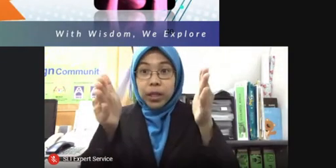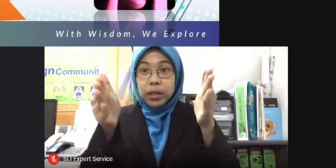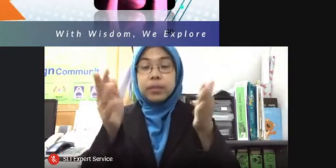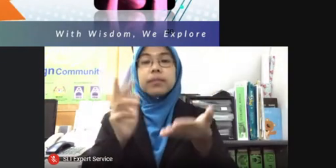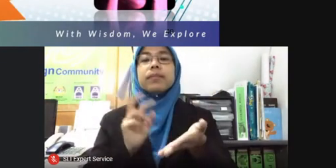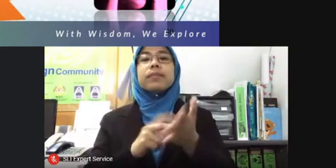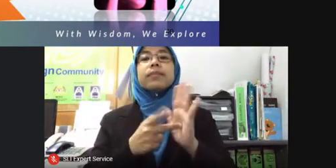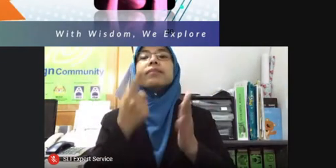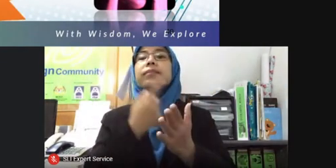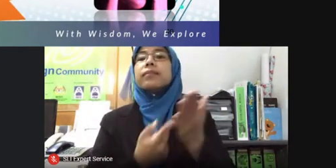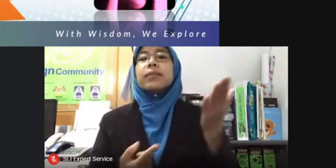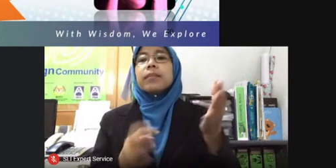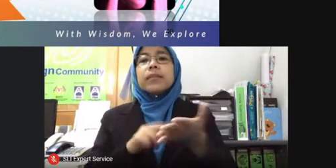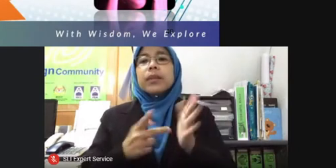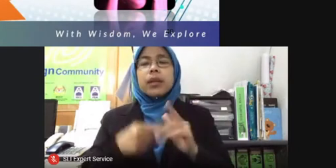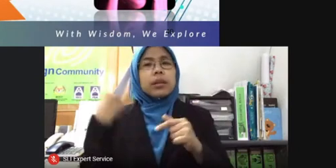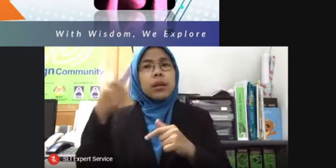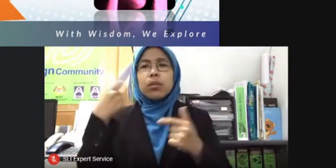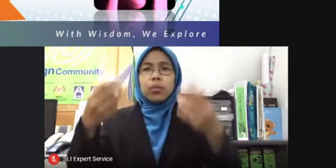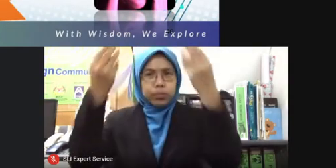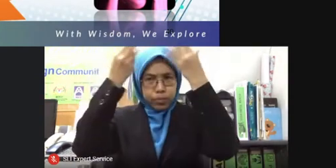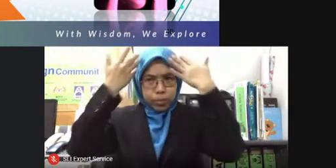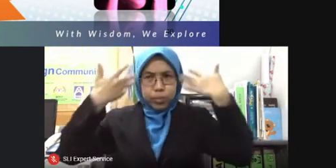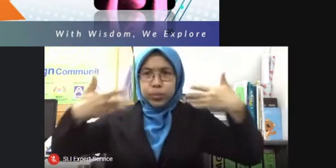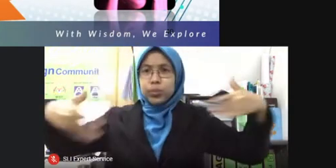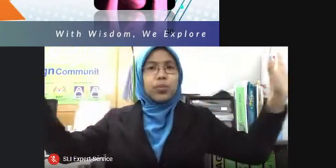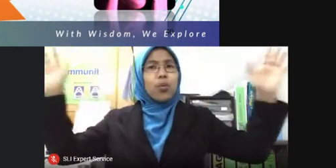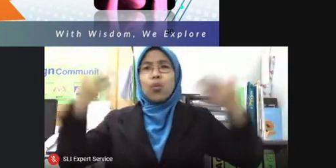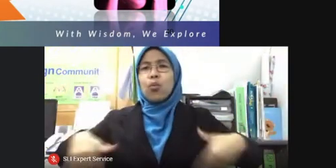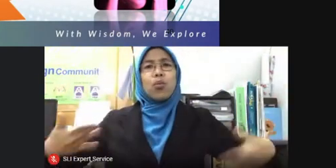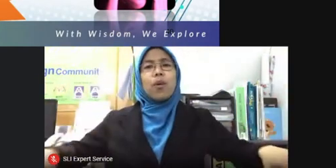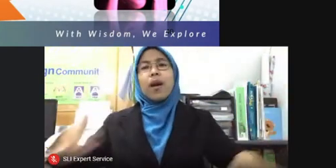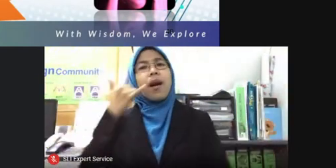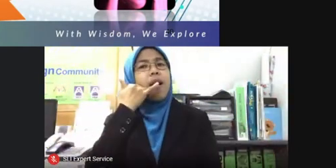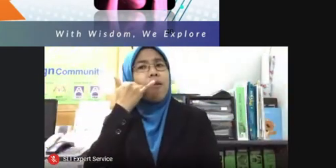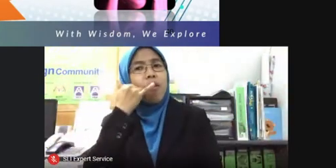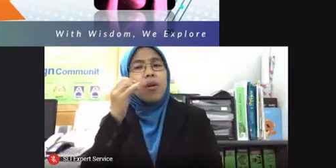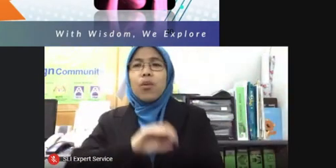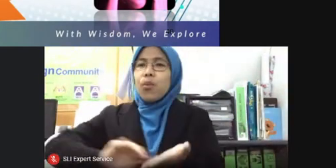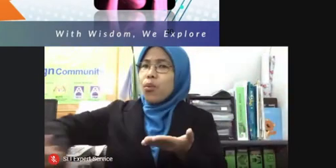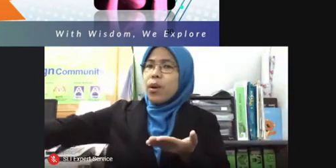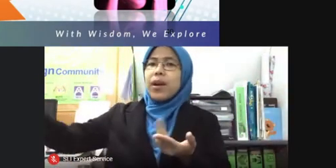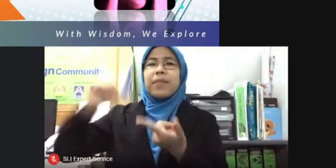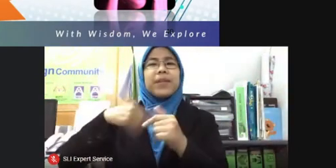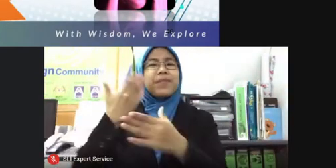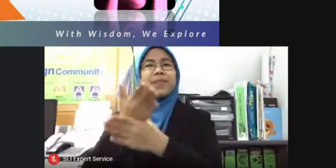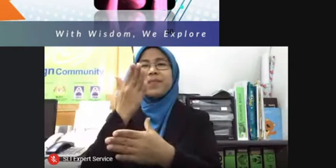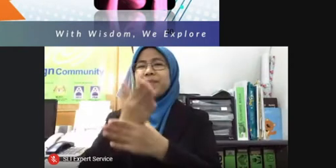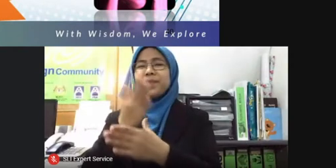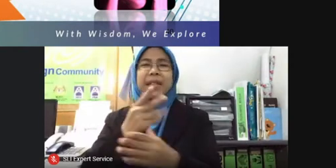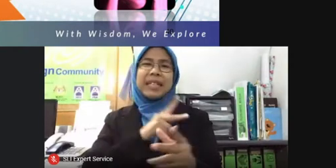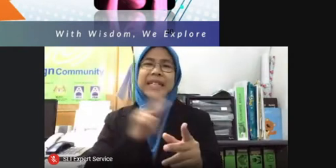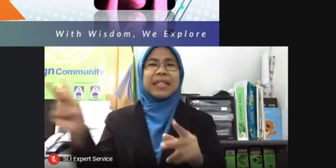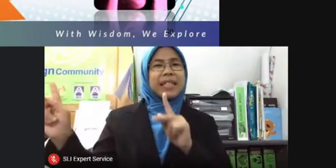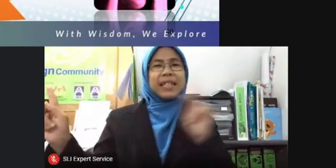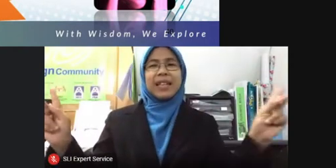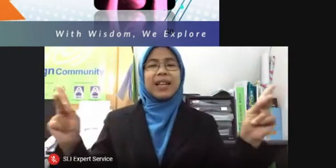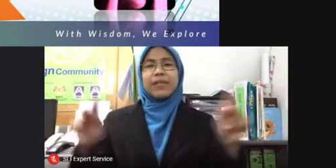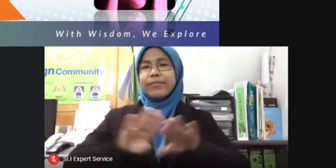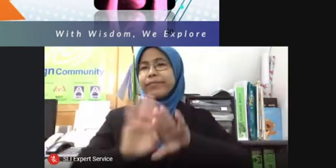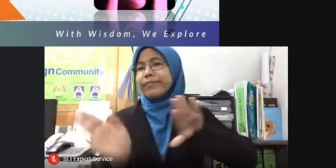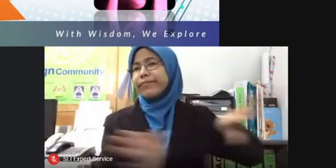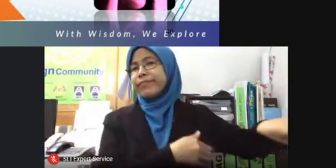maksudnya awaykan segala handphone, segala apa ni, pengacau-pengacau kiri dan kanan. Jadi kita